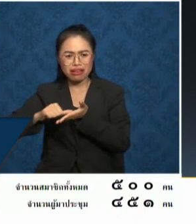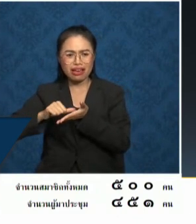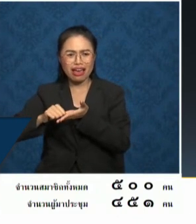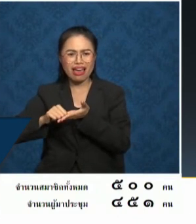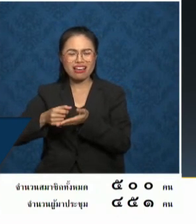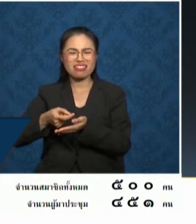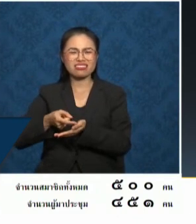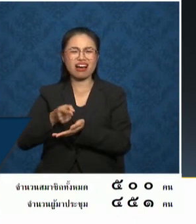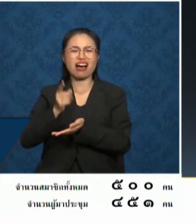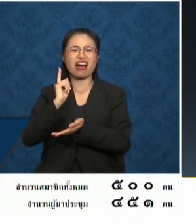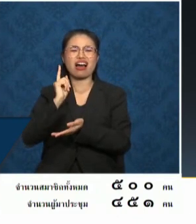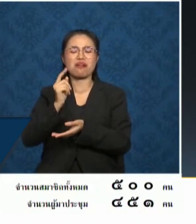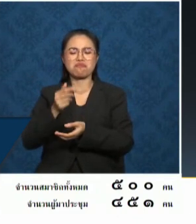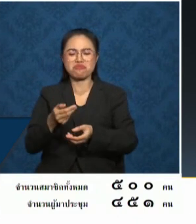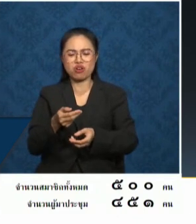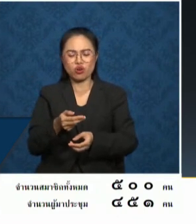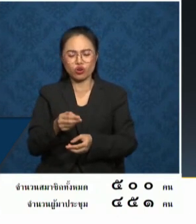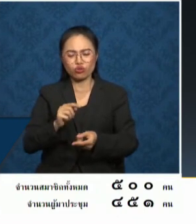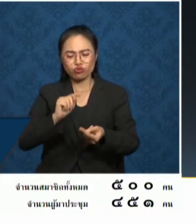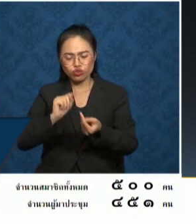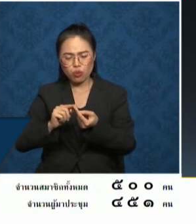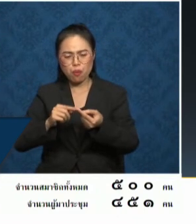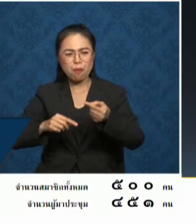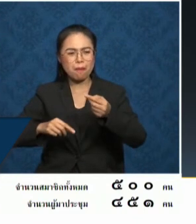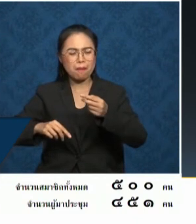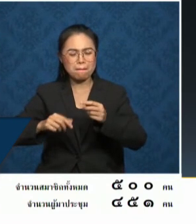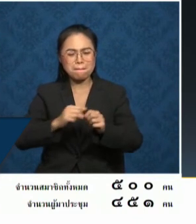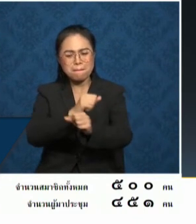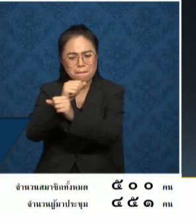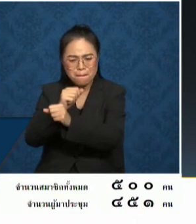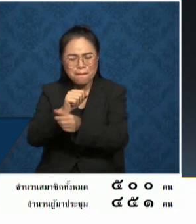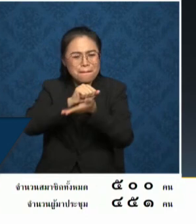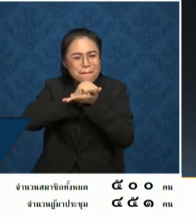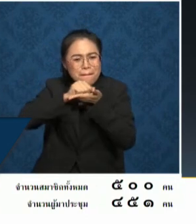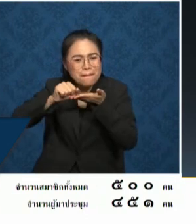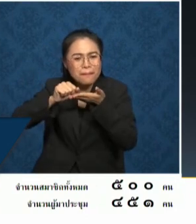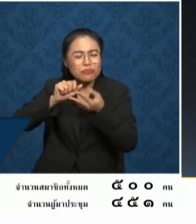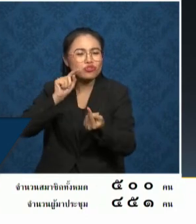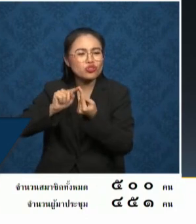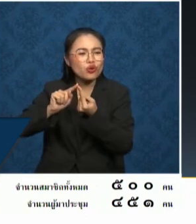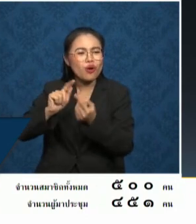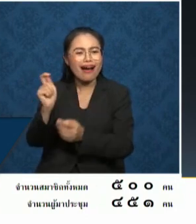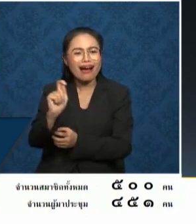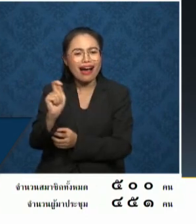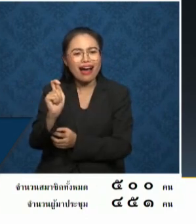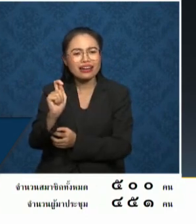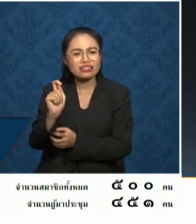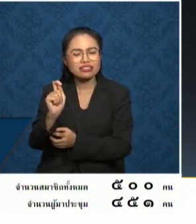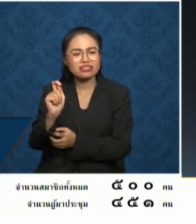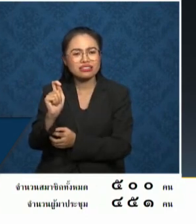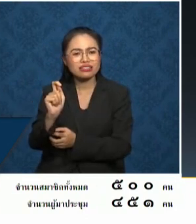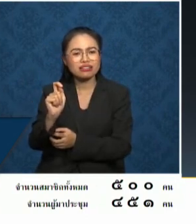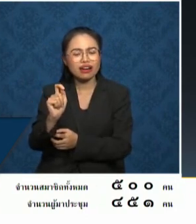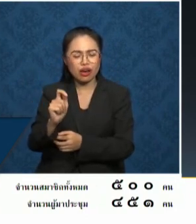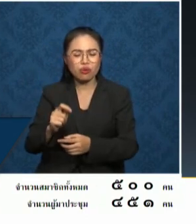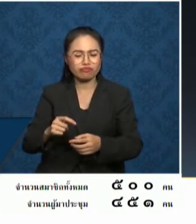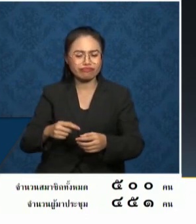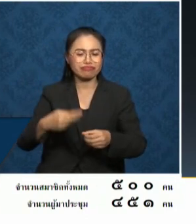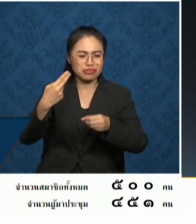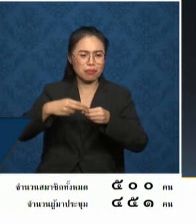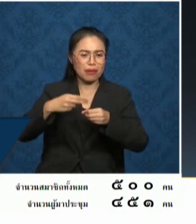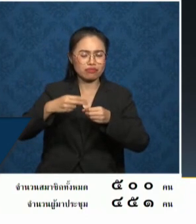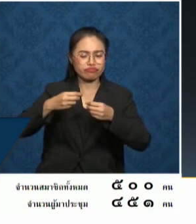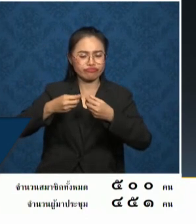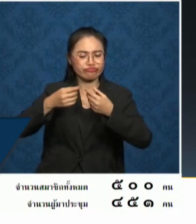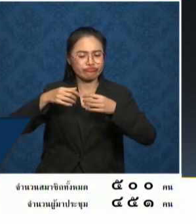ฉีดจุลินทรีย์คราบน้ำมันก็วันอังคารช่วงสายไปแล้วนะครับน้ำมันก็ไหล